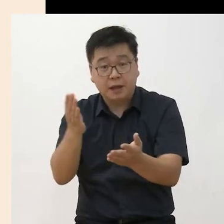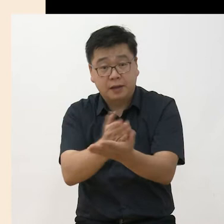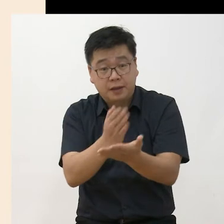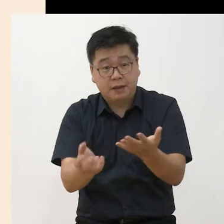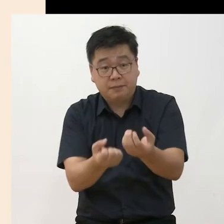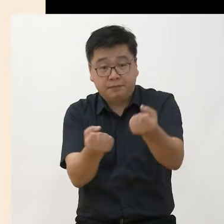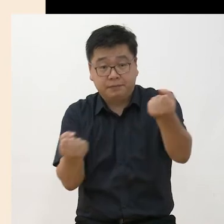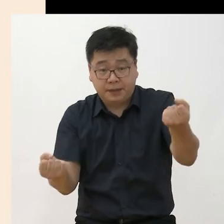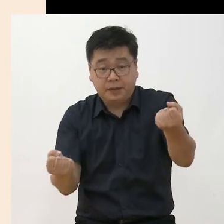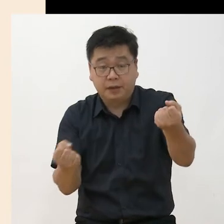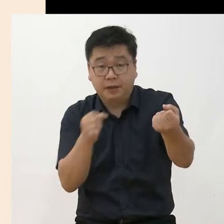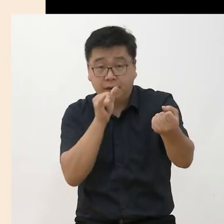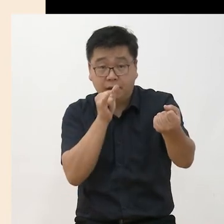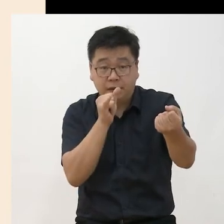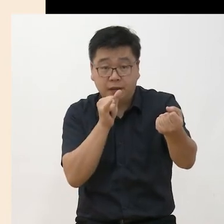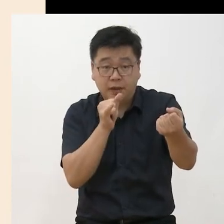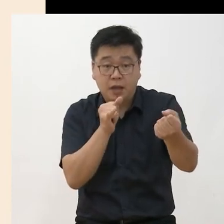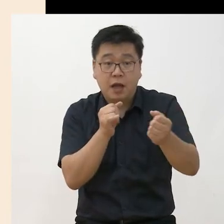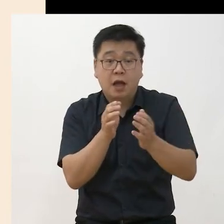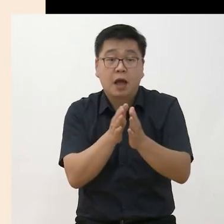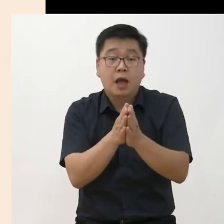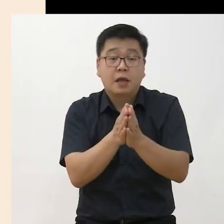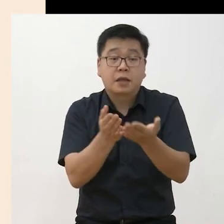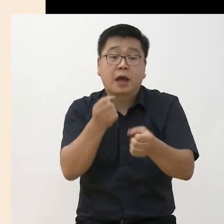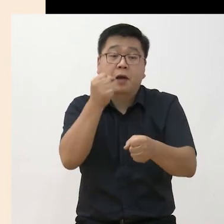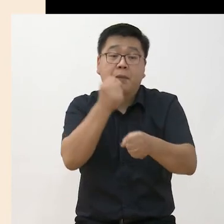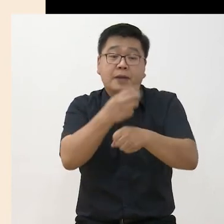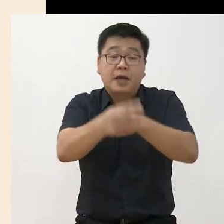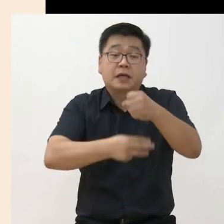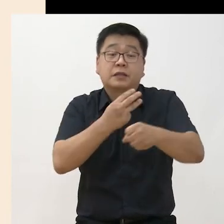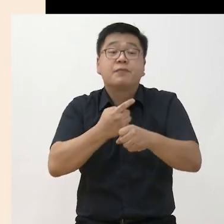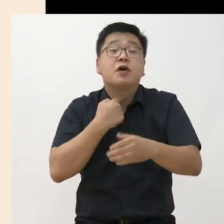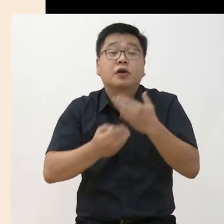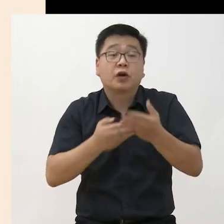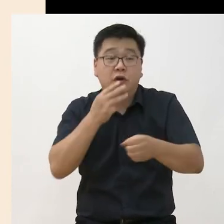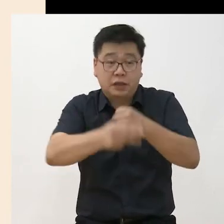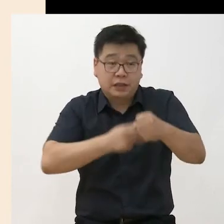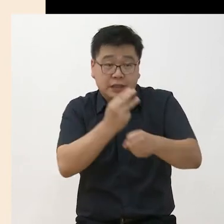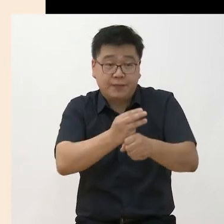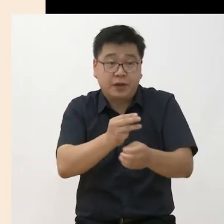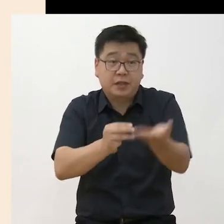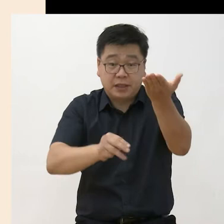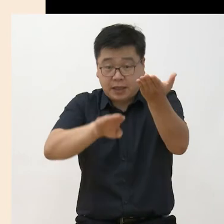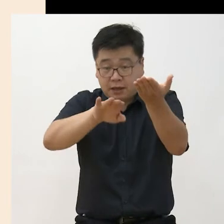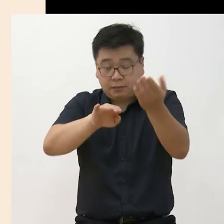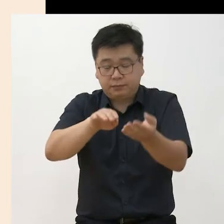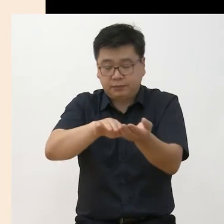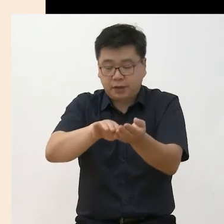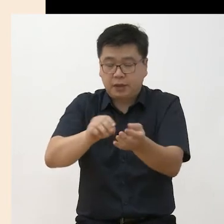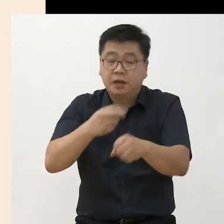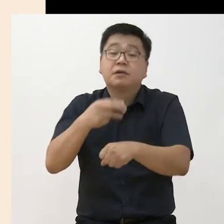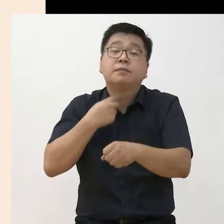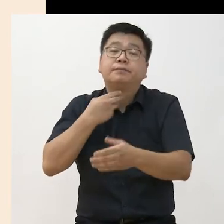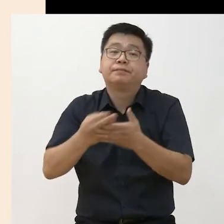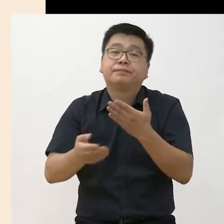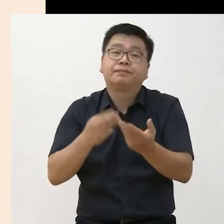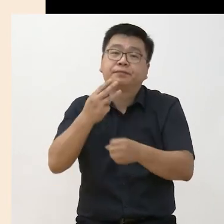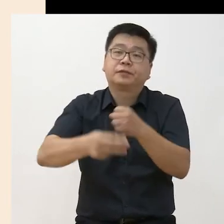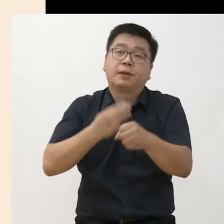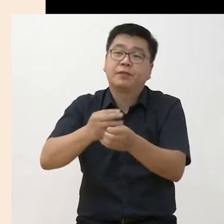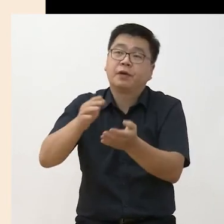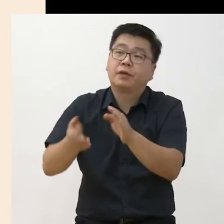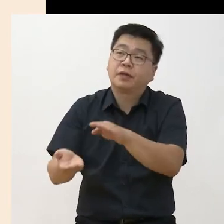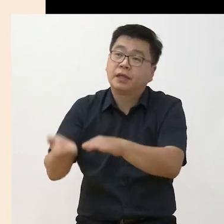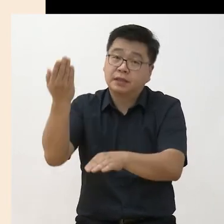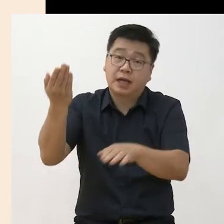그 기준은 발간한 지 3년 이내와 4년 이상 이렇게 두 개의 그 유형으로